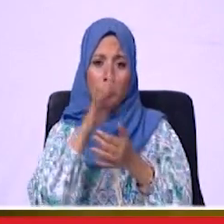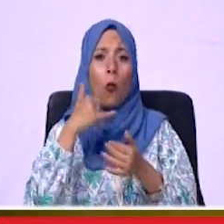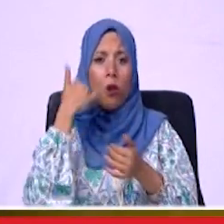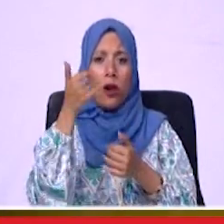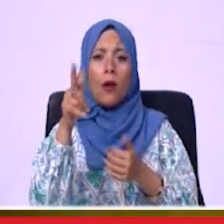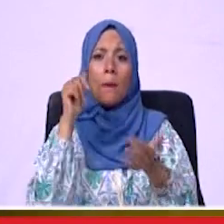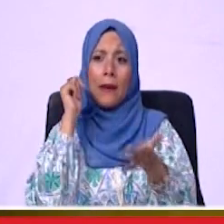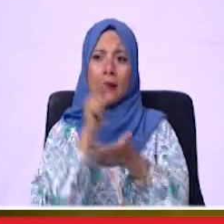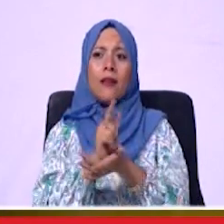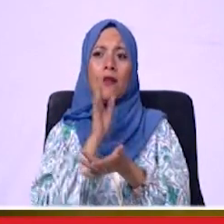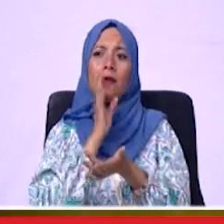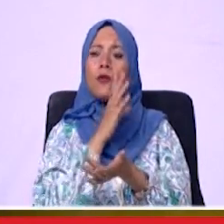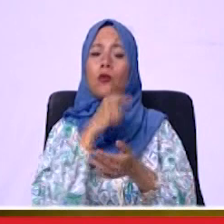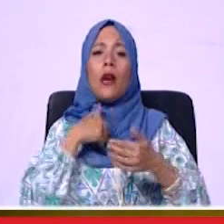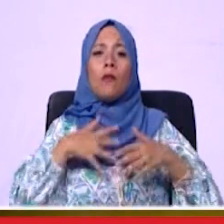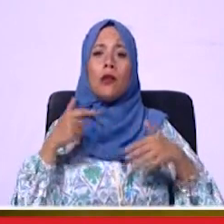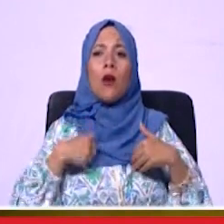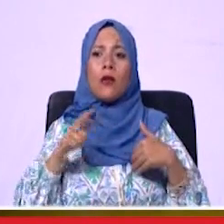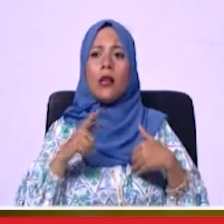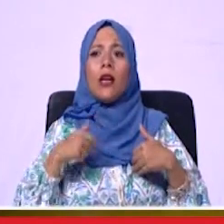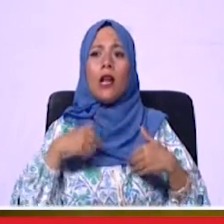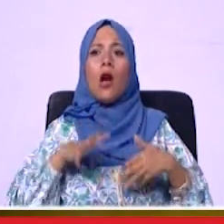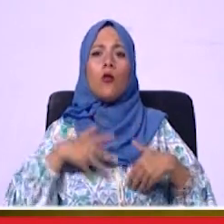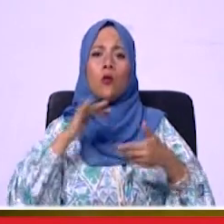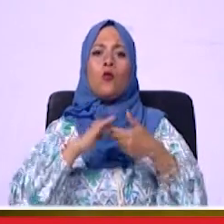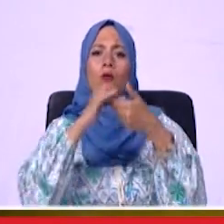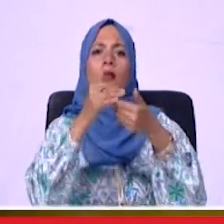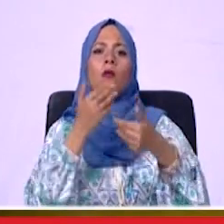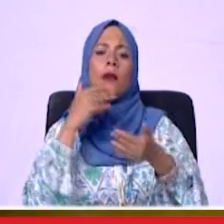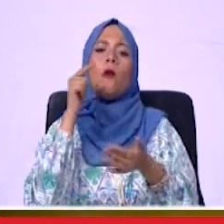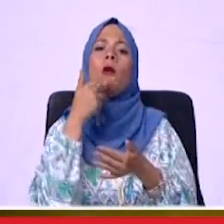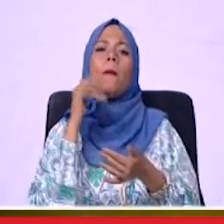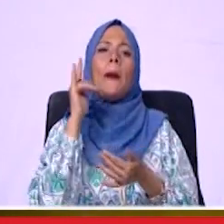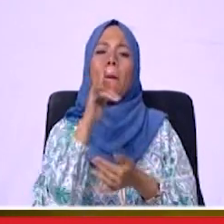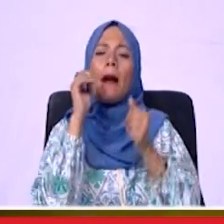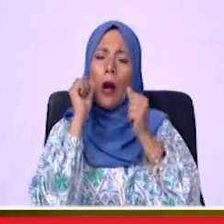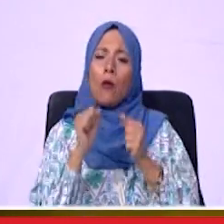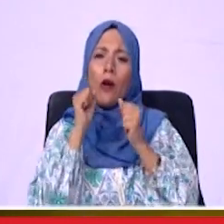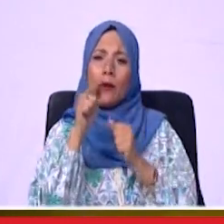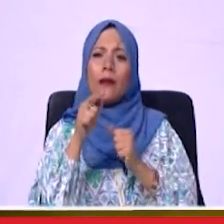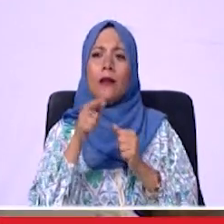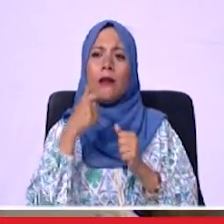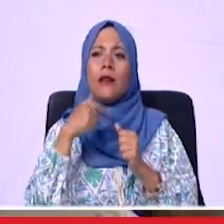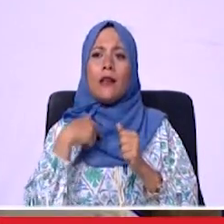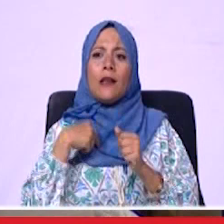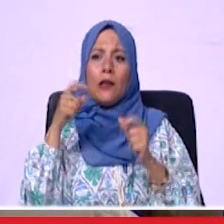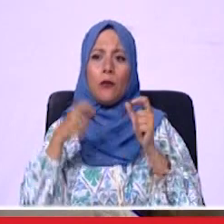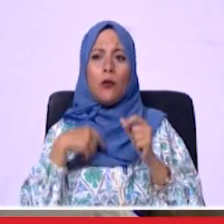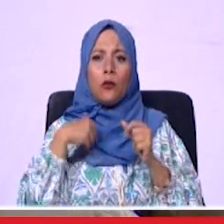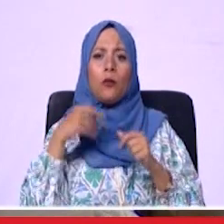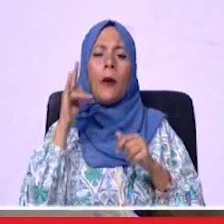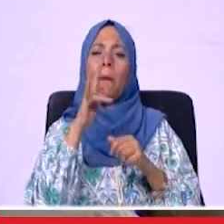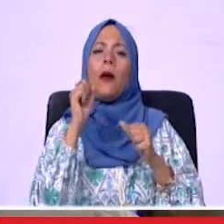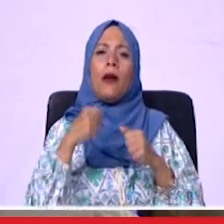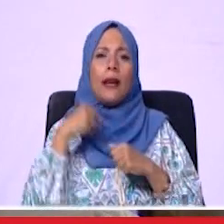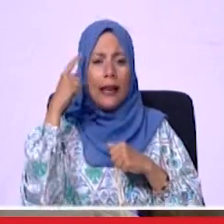كلمش، ما بعتناش ان انا عايز حاجه، قال ده انا عايز لجاري حاله. فالراجل بيحبك واضح جدا يعني. ايوه استاذ ابراهيم يشكر، جزاه الله كل خير. الله